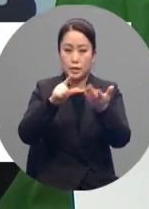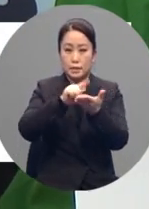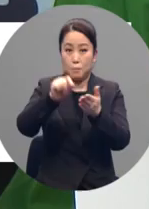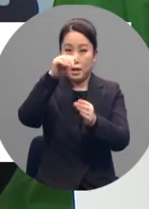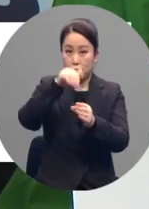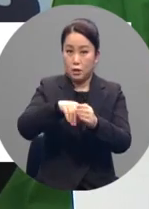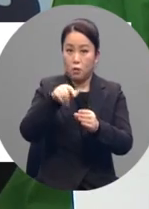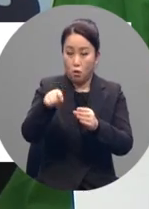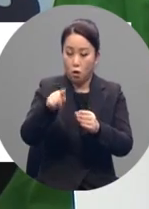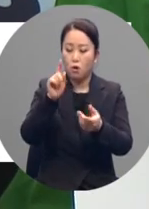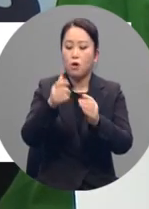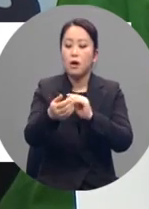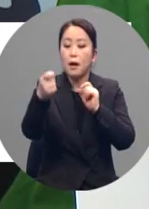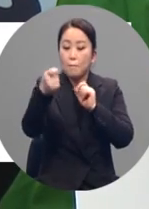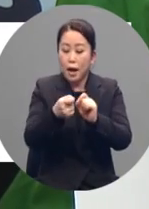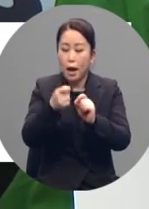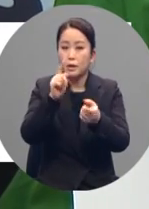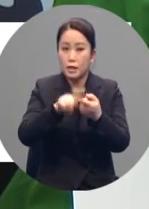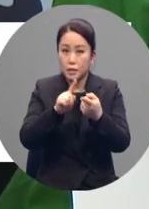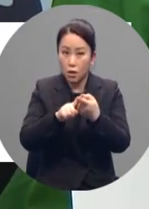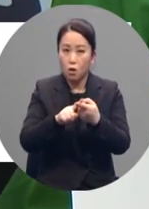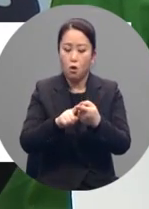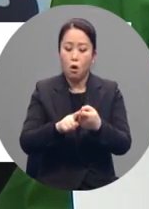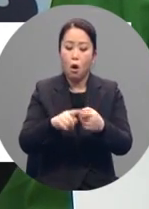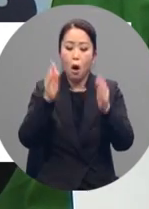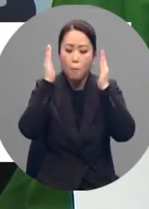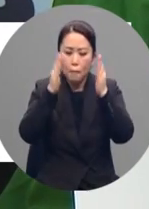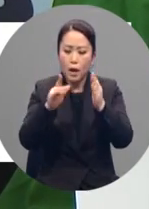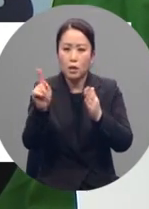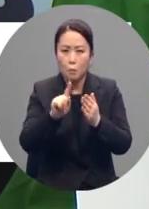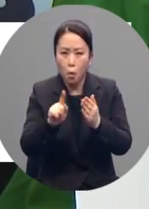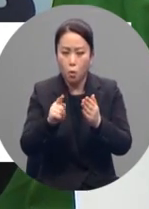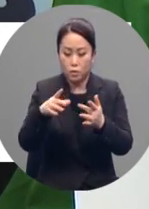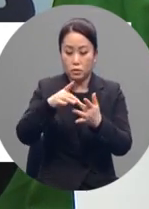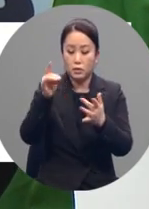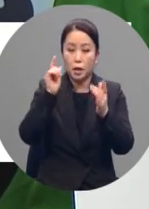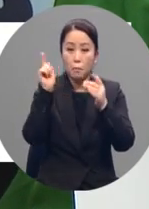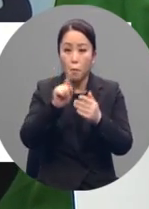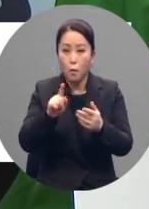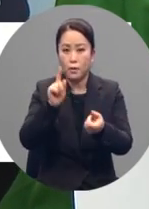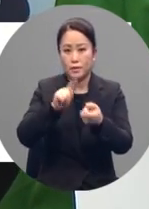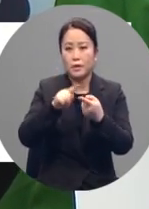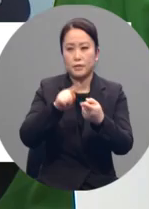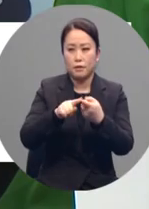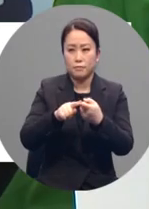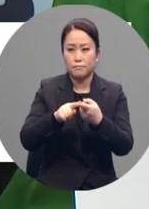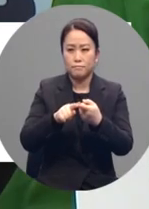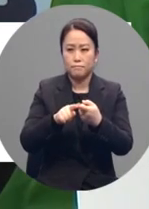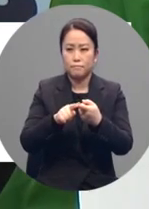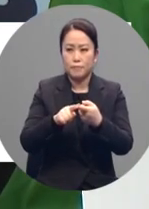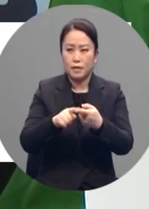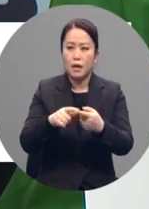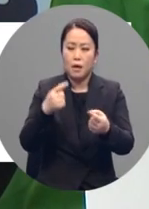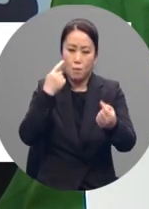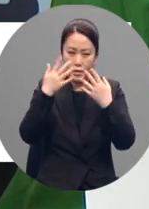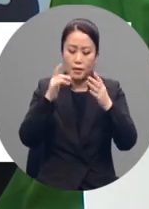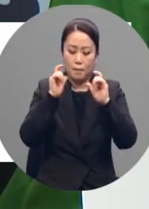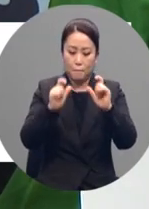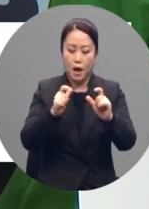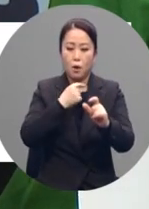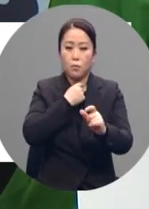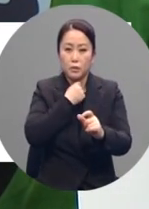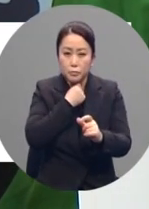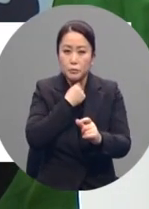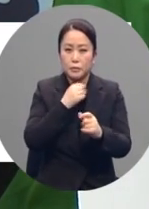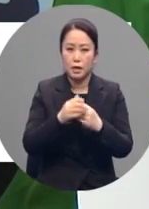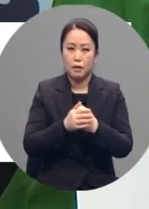진보정당은 어떤 방향으로 어떤 선택을 할 것인가 그 물음에 접해 있습니다. 저는